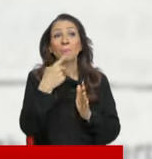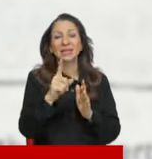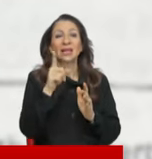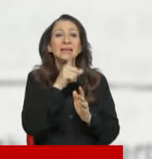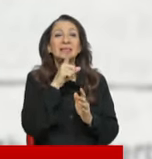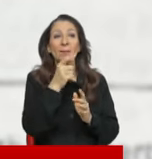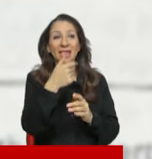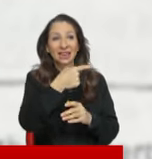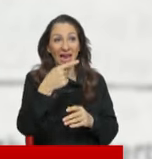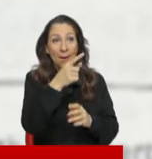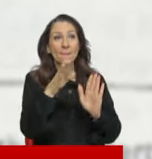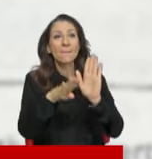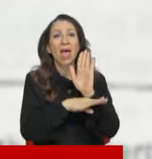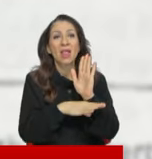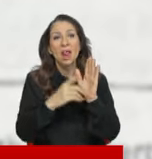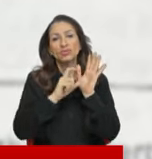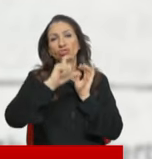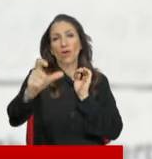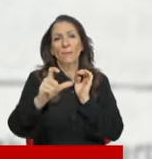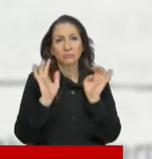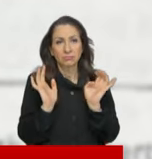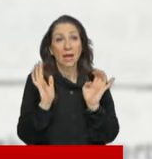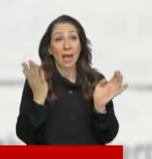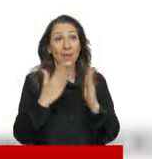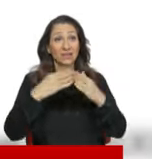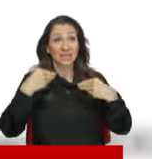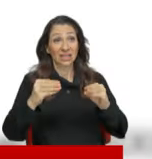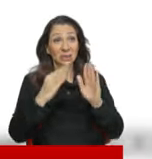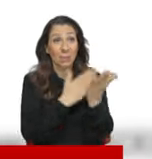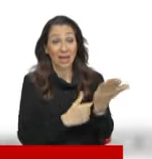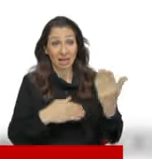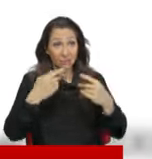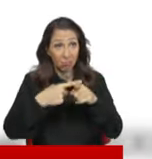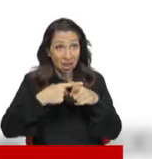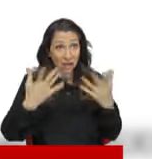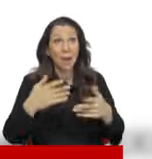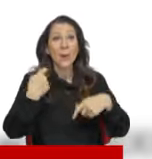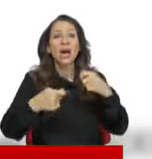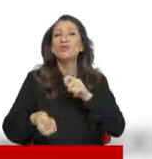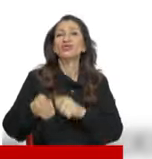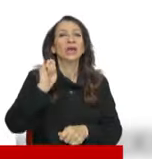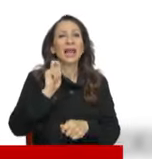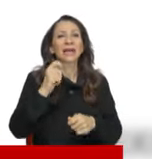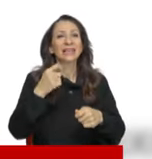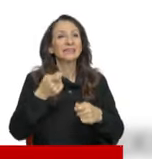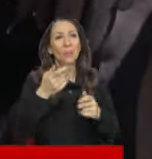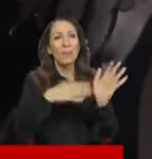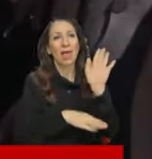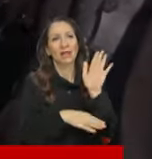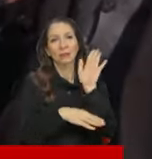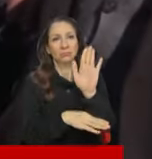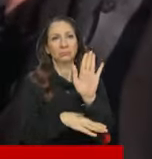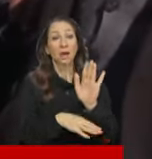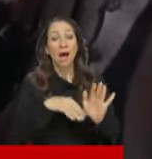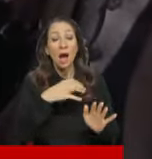sterline alınan dairenin belgeleriyle yanıt verdi rakibine hem evin satış belgesini paylaştı hem de Bankadan çekilen kredinin belgesini